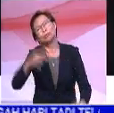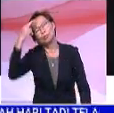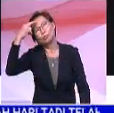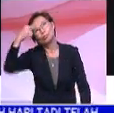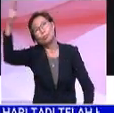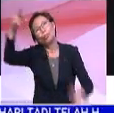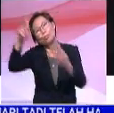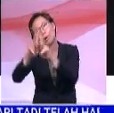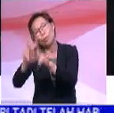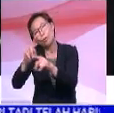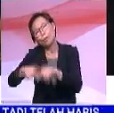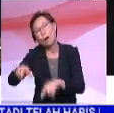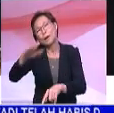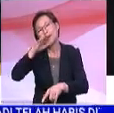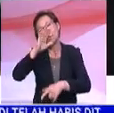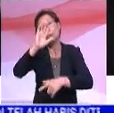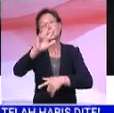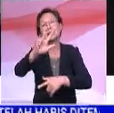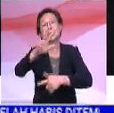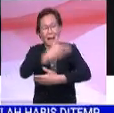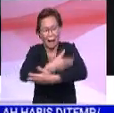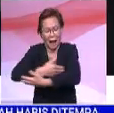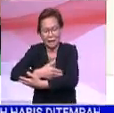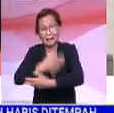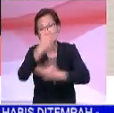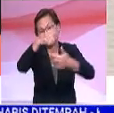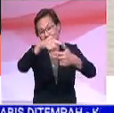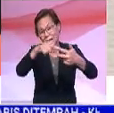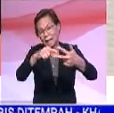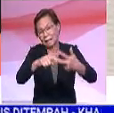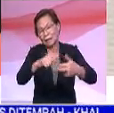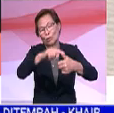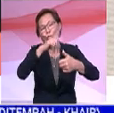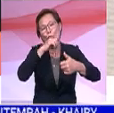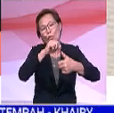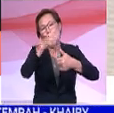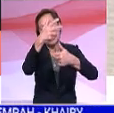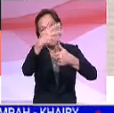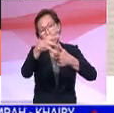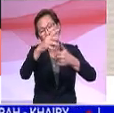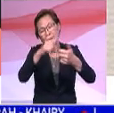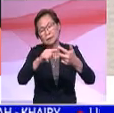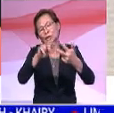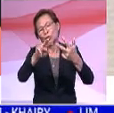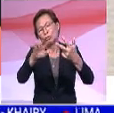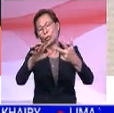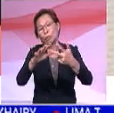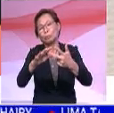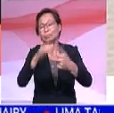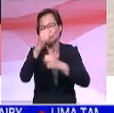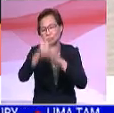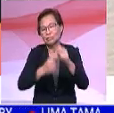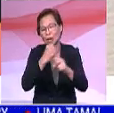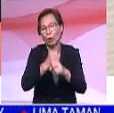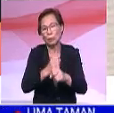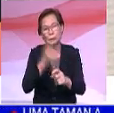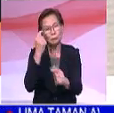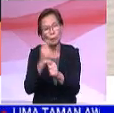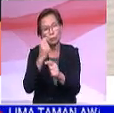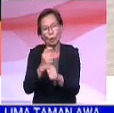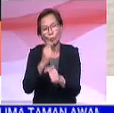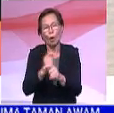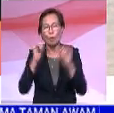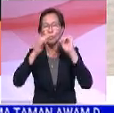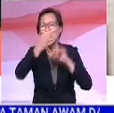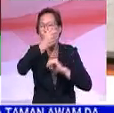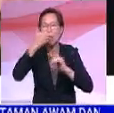Dr. Zainab, ibu kepada tiga orang anak berusia antara 14 hingga 25 tahun ini, tetap bersemangat menjalani ibadah puasa